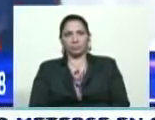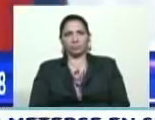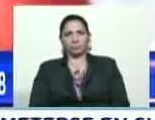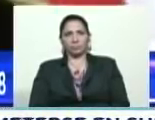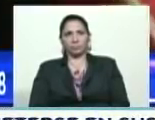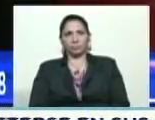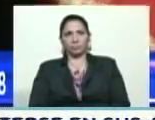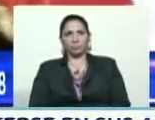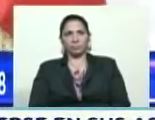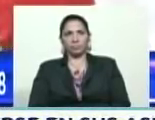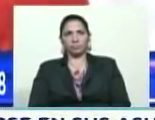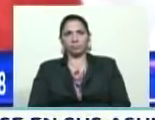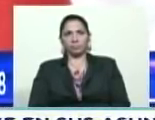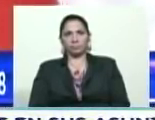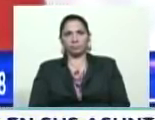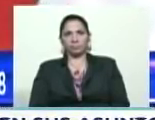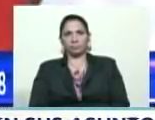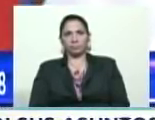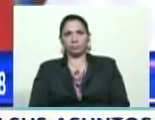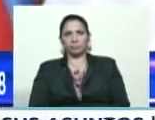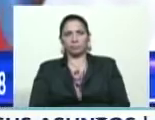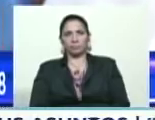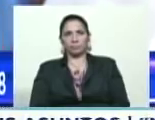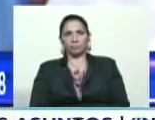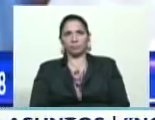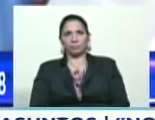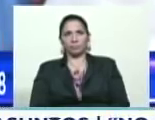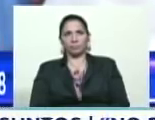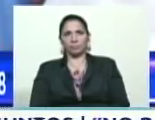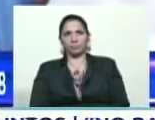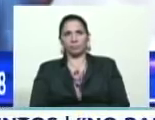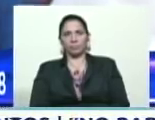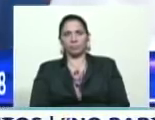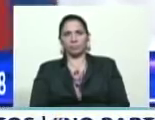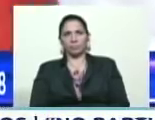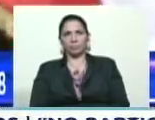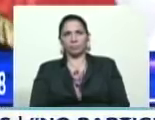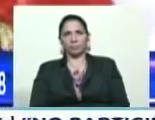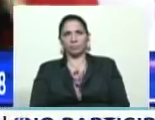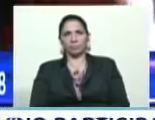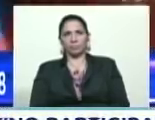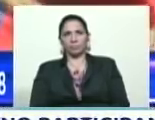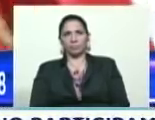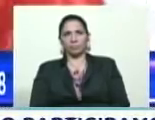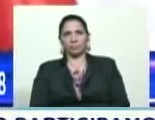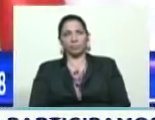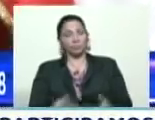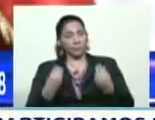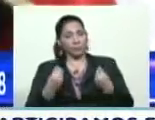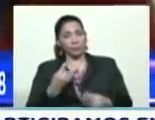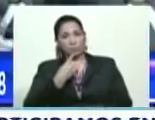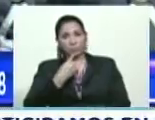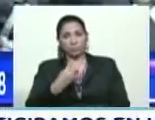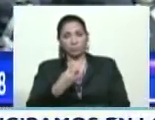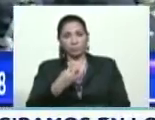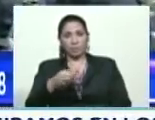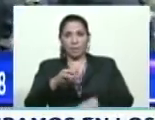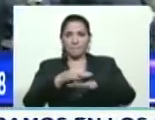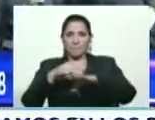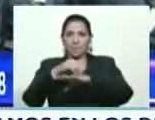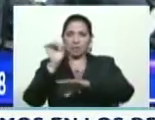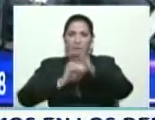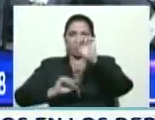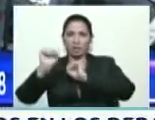и Венесуэле и России. Благодарю за внимание. Y como ha dicho el ministro de Defensa